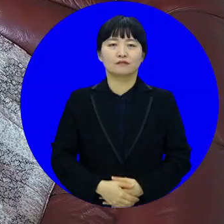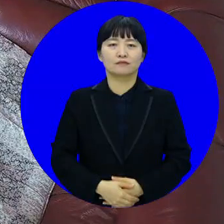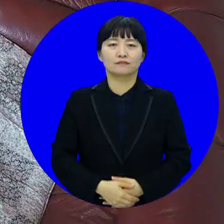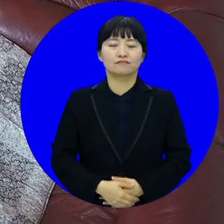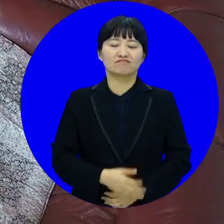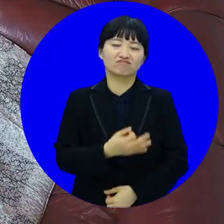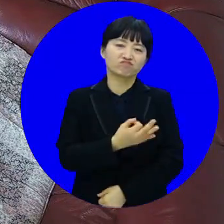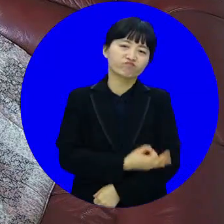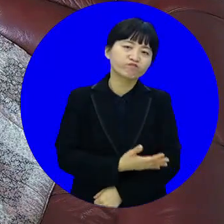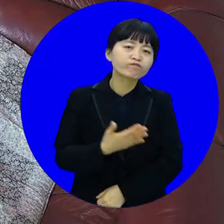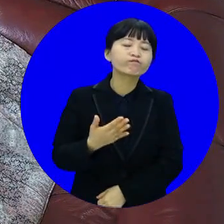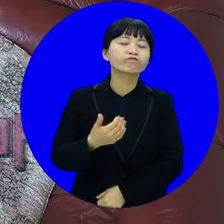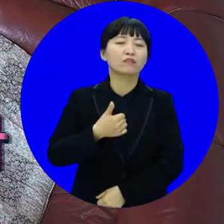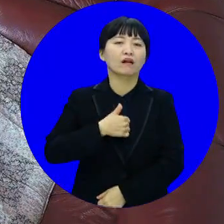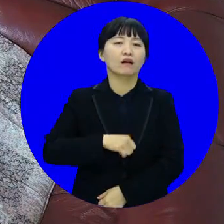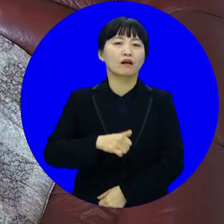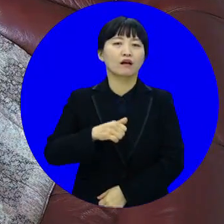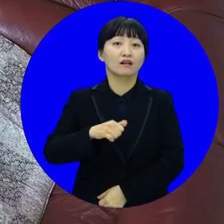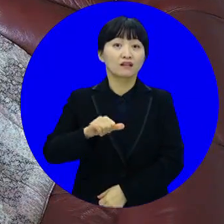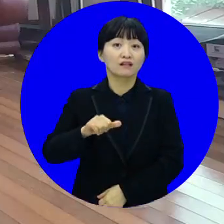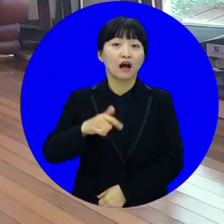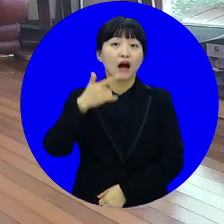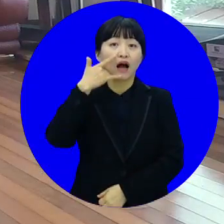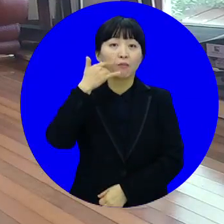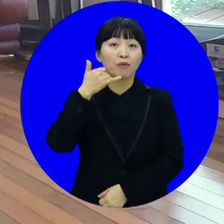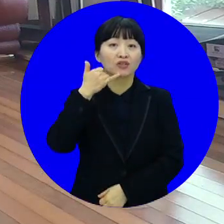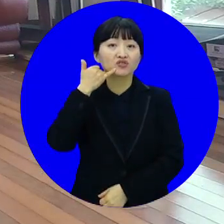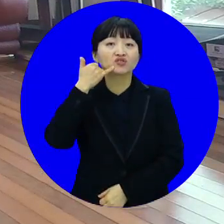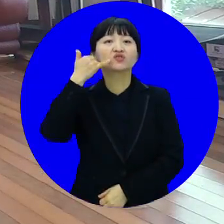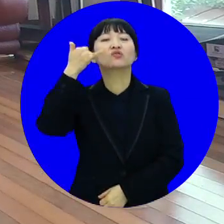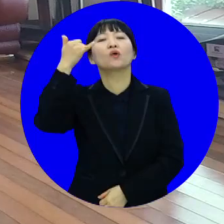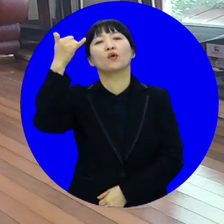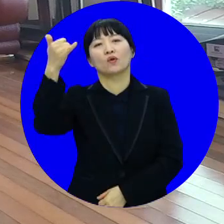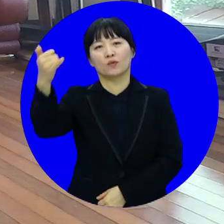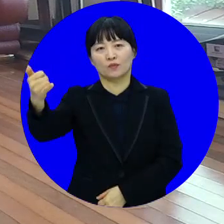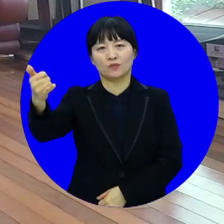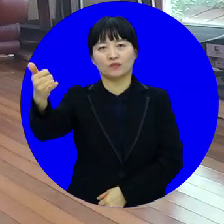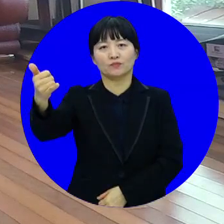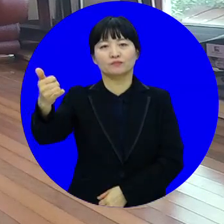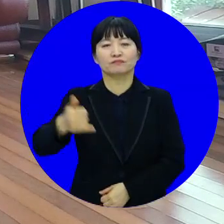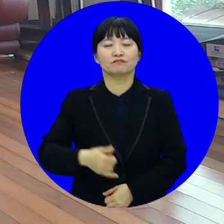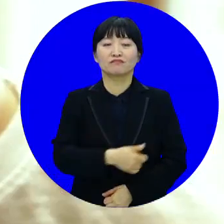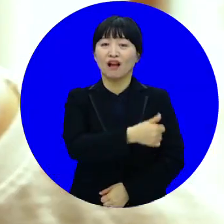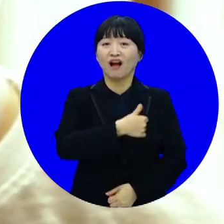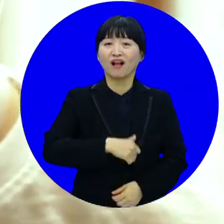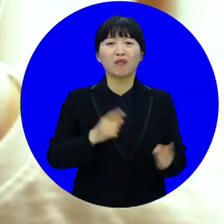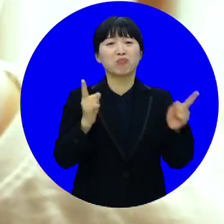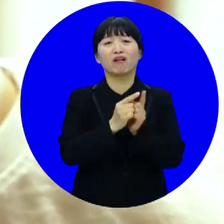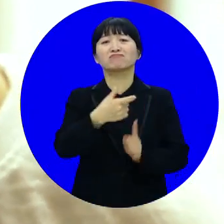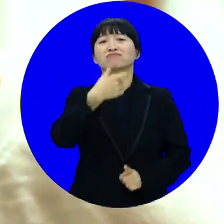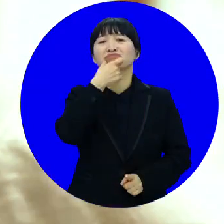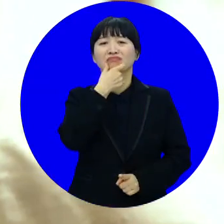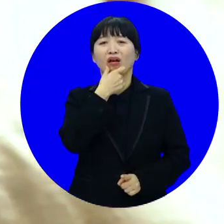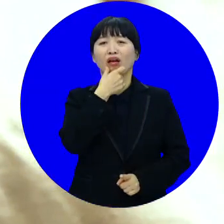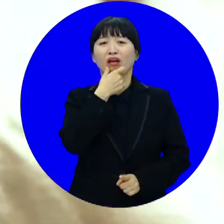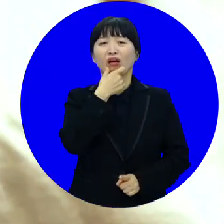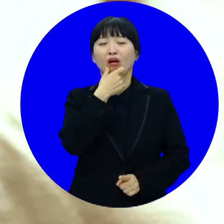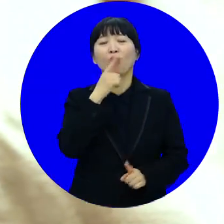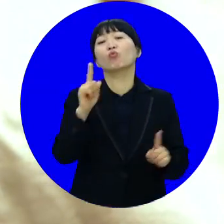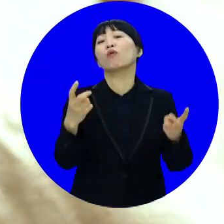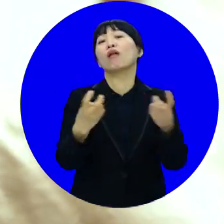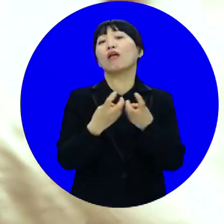할 수 없이 지훈 아빠에게 전화를 거는 현주 씨. 지훈이가 만나기 싫대. 만나기